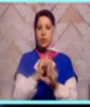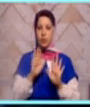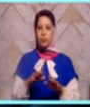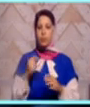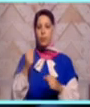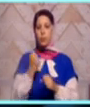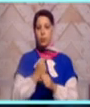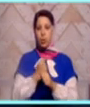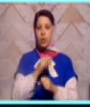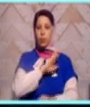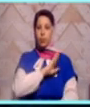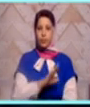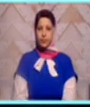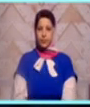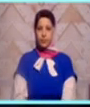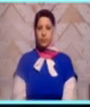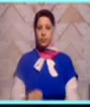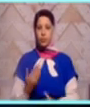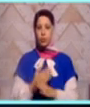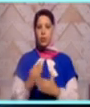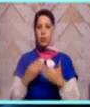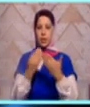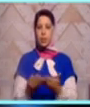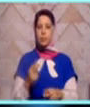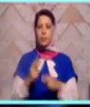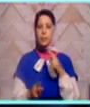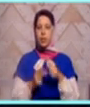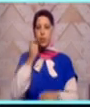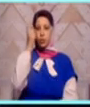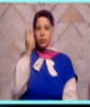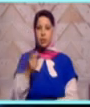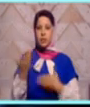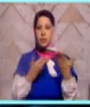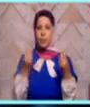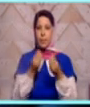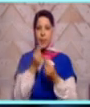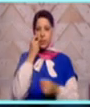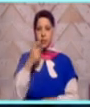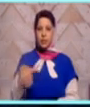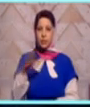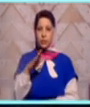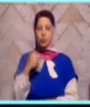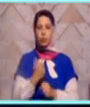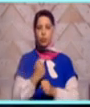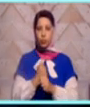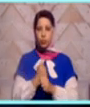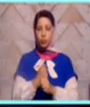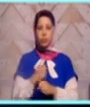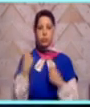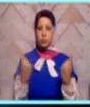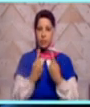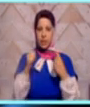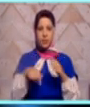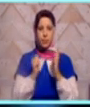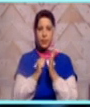يعني بيقدم لك الخدمه، ولكن اي موظف لا يتعامل مع الجمهور يستطيع ان هو يشتغل من المنزل اونلاين